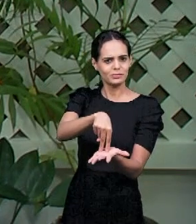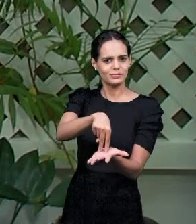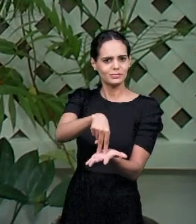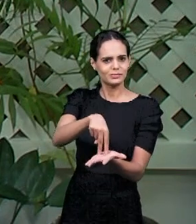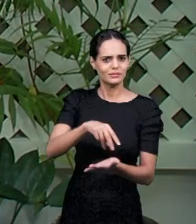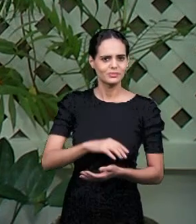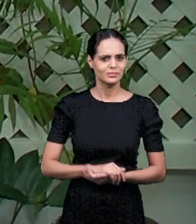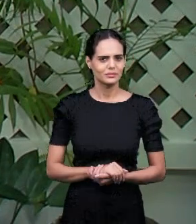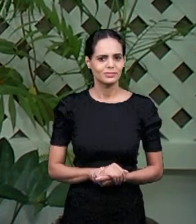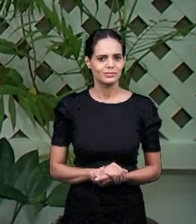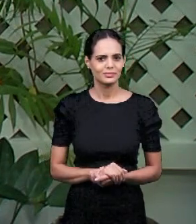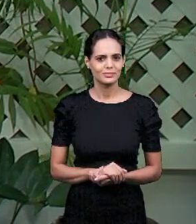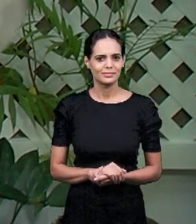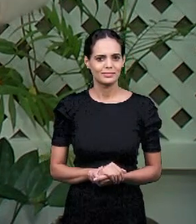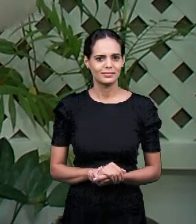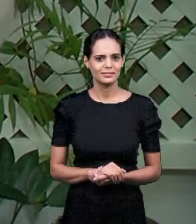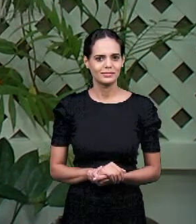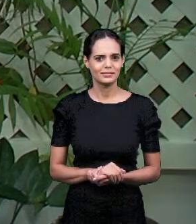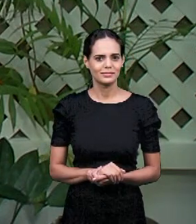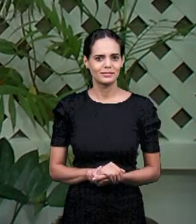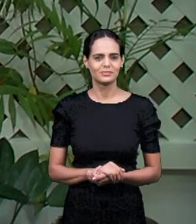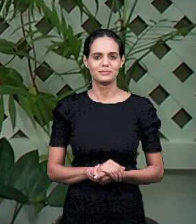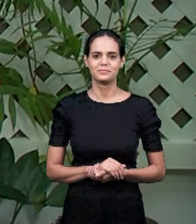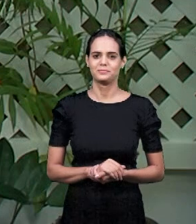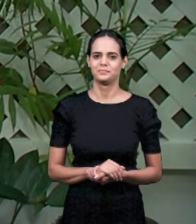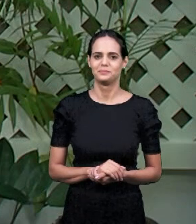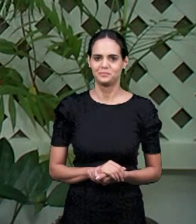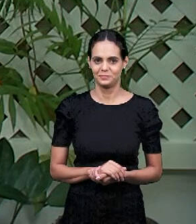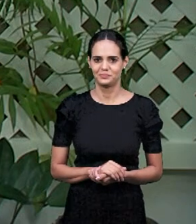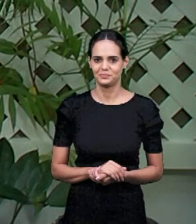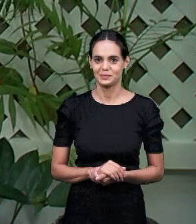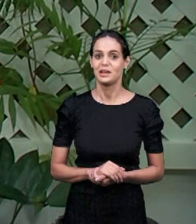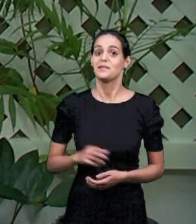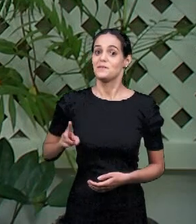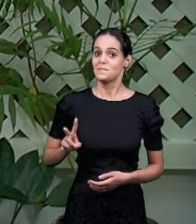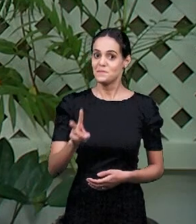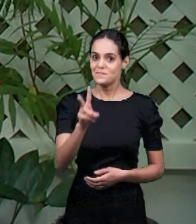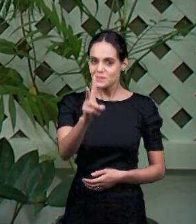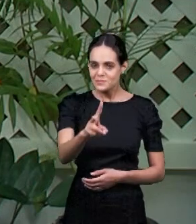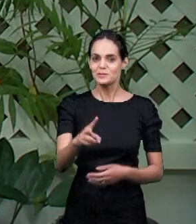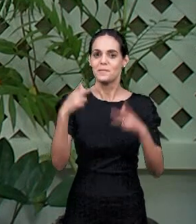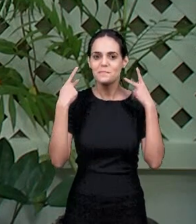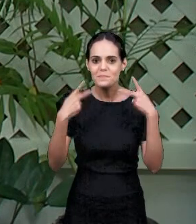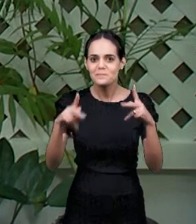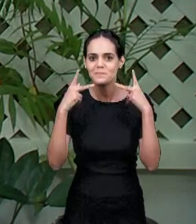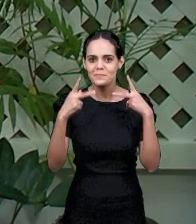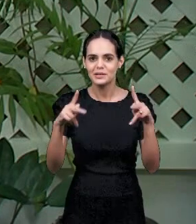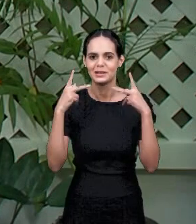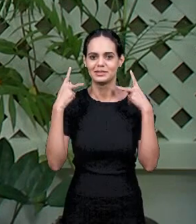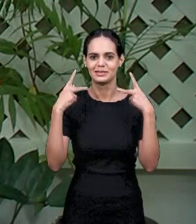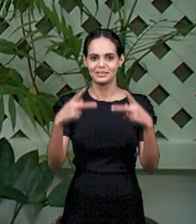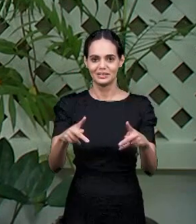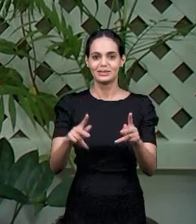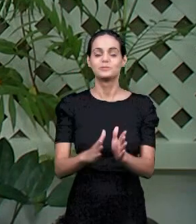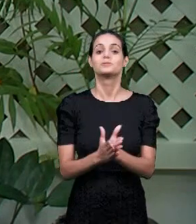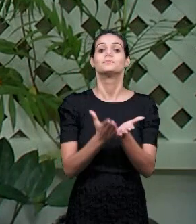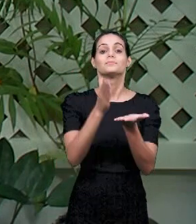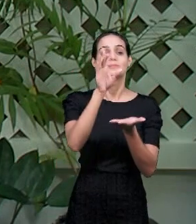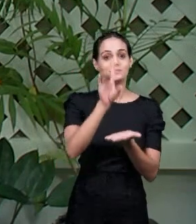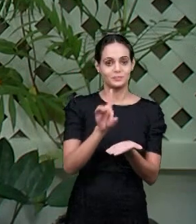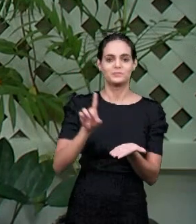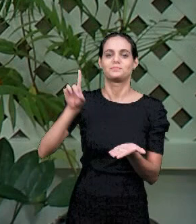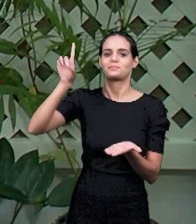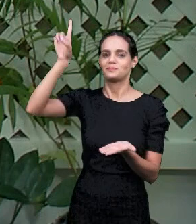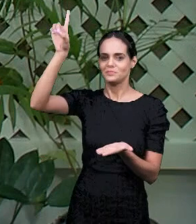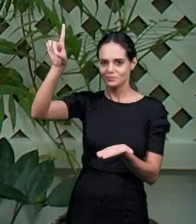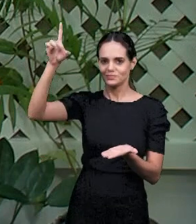l'enfant s'est levé. Mes frères, la bénédiction, c'est pour celui qui croit. Et nous allons continuer à prêcher cet évangile de la résurrection,